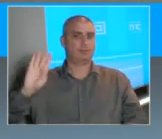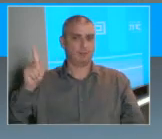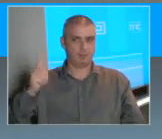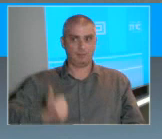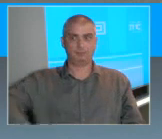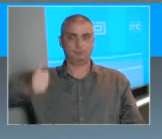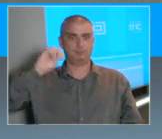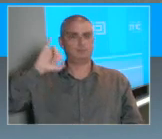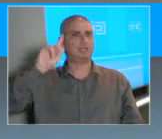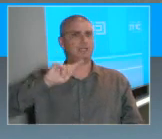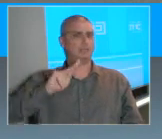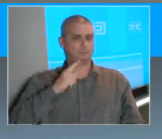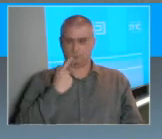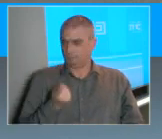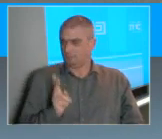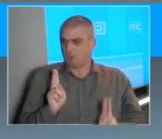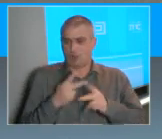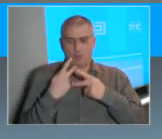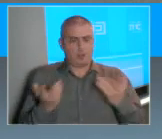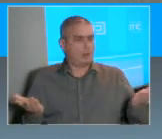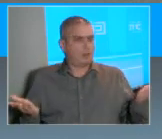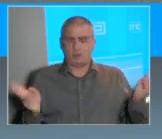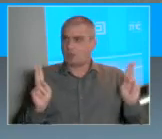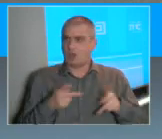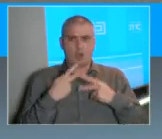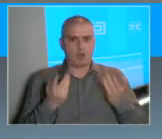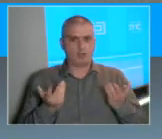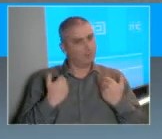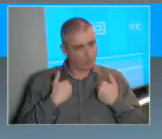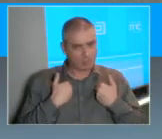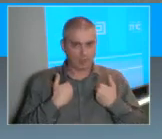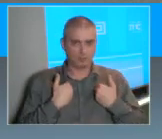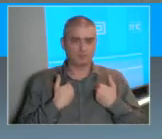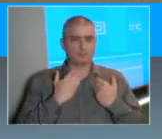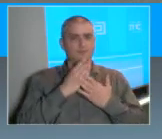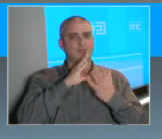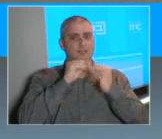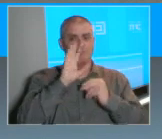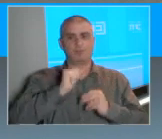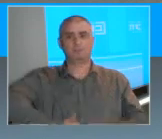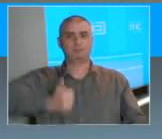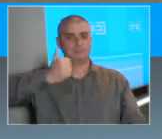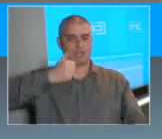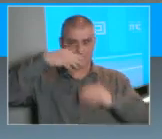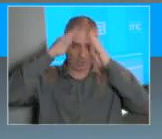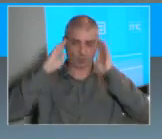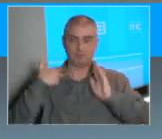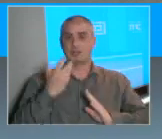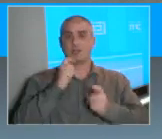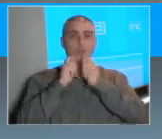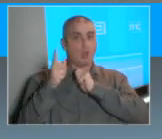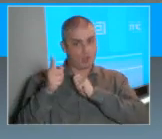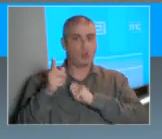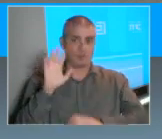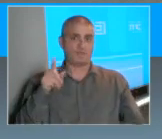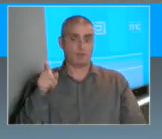מיקי זוהר, שהם באים ואומרים, זה לא יכול להיות, זה לא ייתכן. אנחנו דיברנו עם השר אקוניס קודם, הקלטנו רעיון איתו,